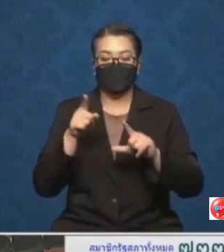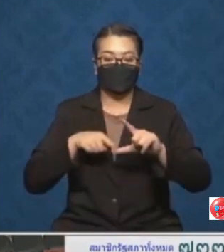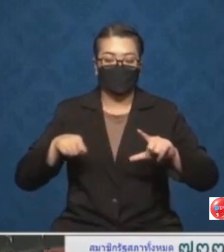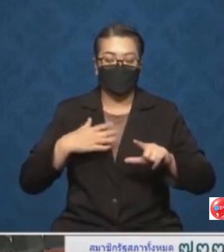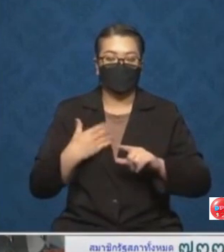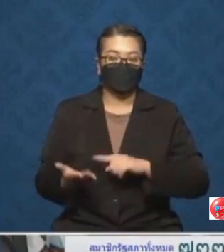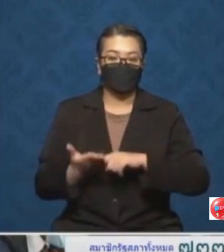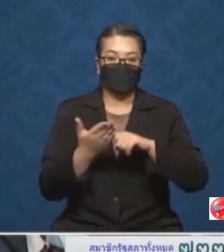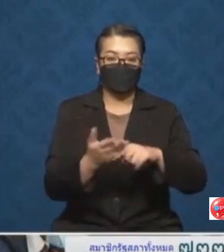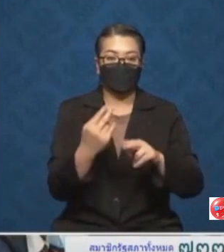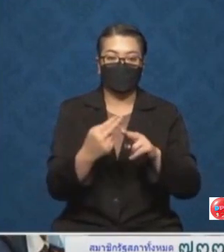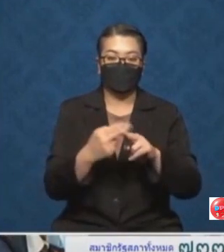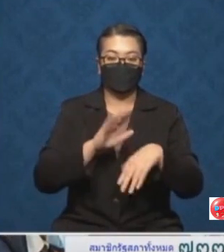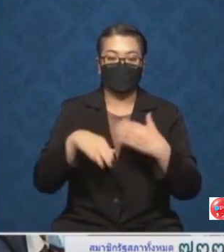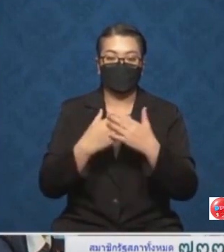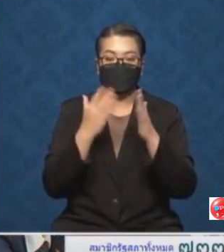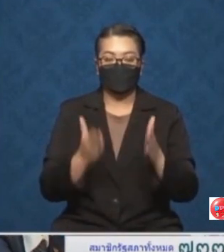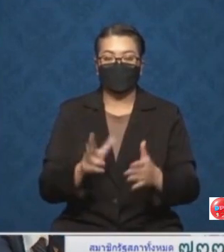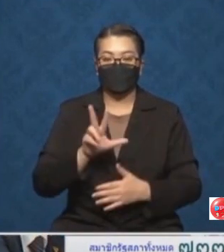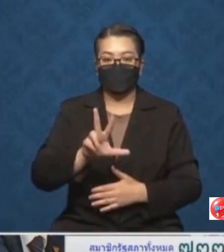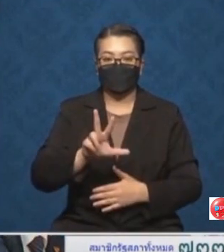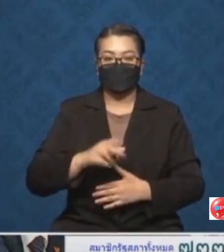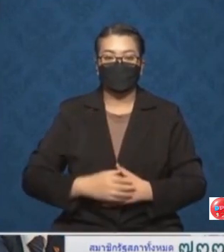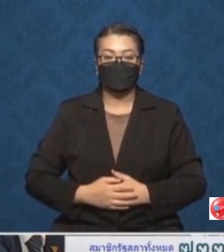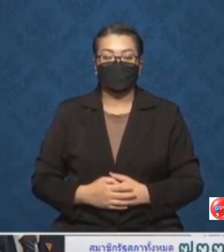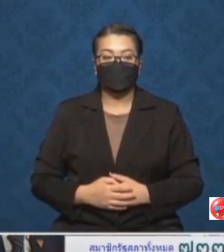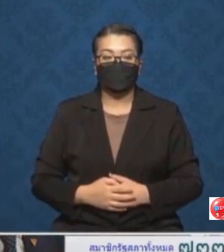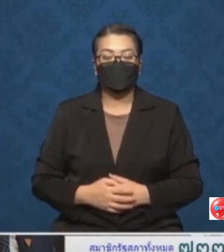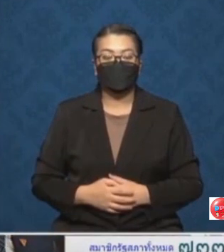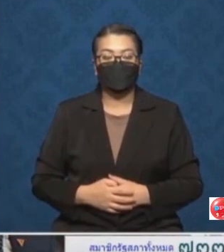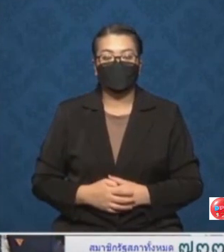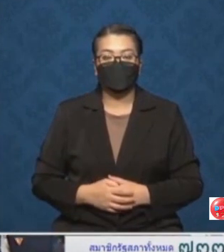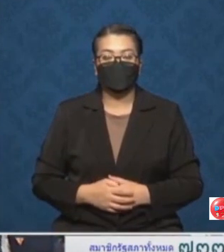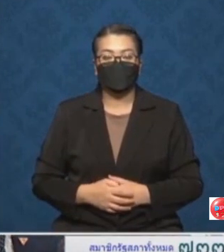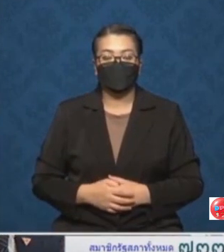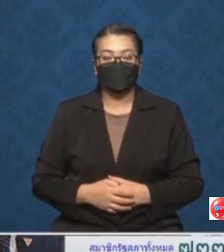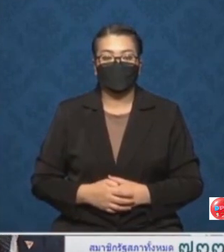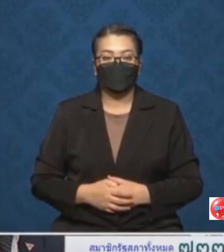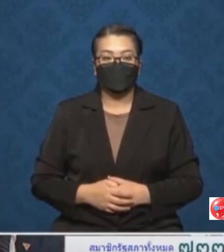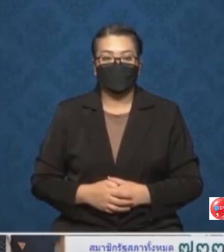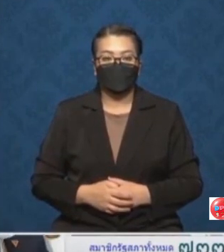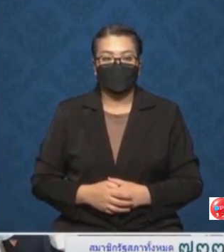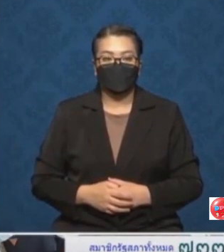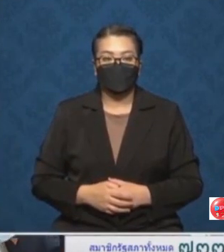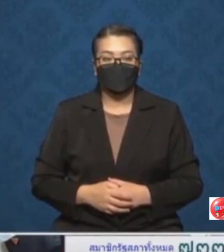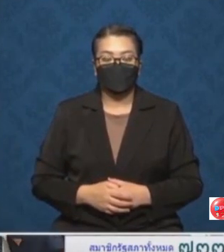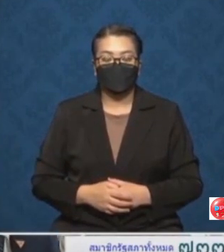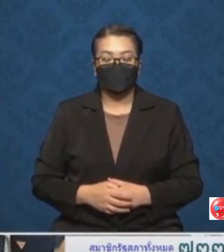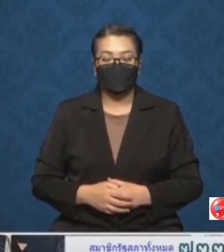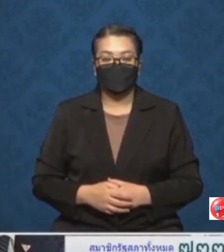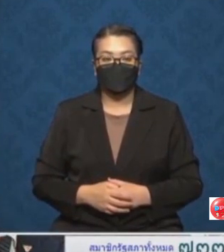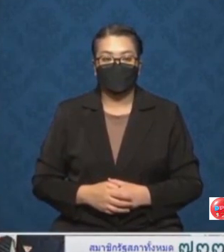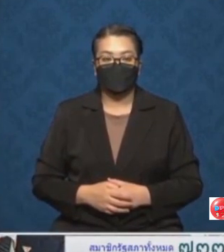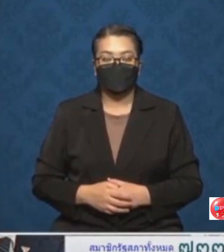ในฐานะสมาชิกรัฐสภาขอเสนอรายชื่อกรรมาธิการ พิจารณาร่างรัฐธรรมนูญแก้ไขเพิ่มเ